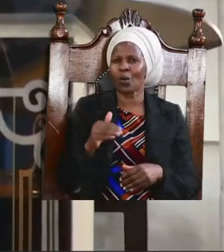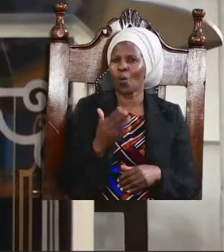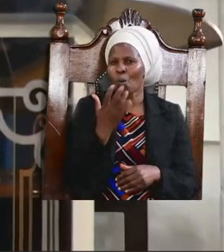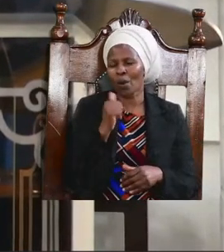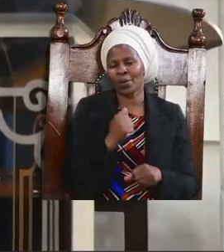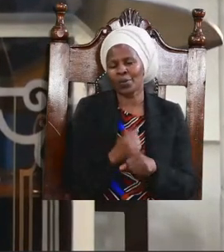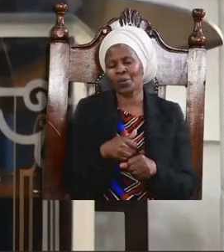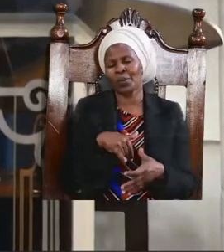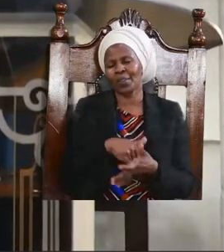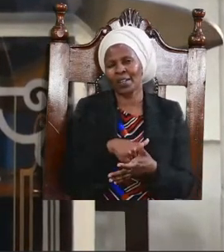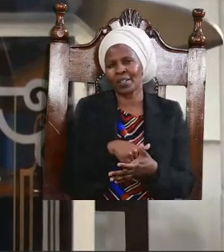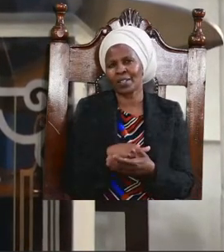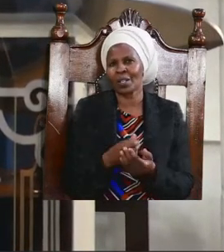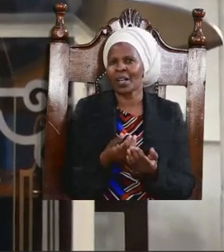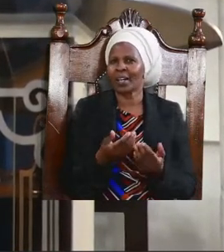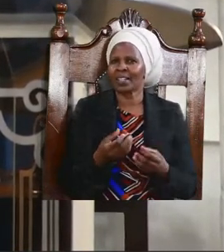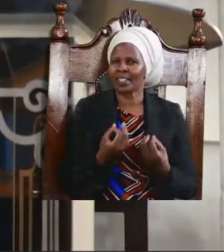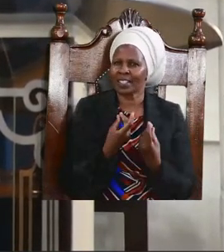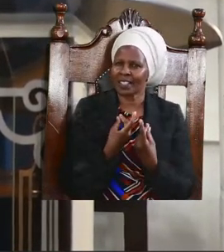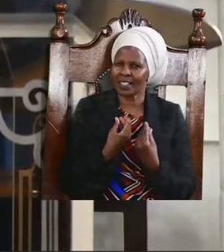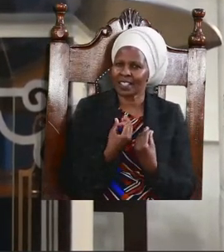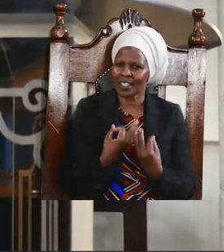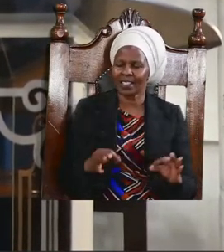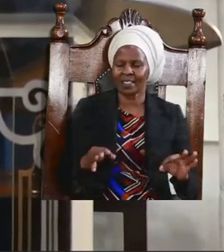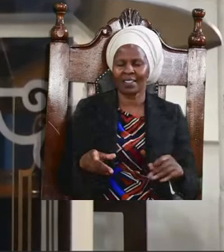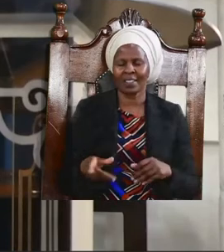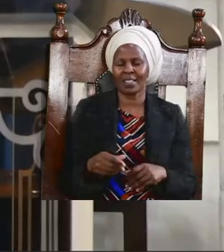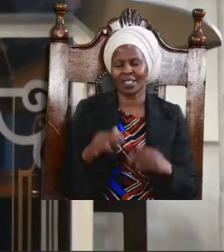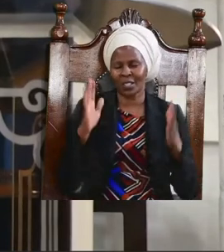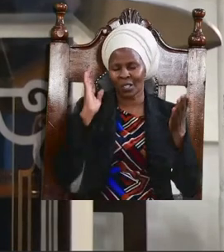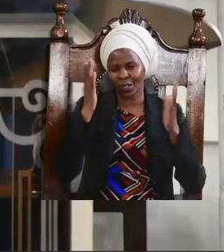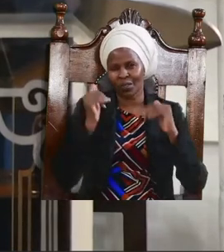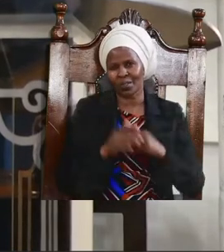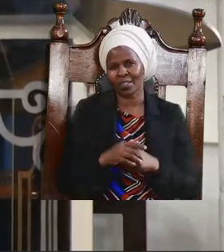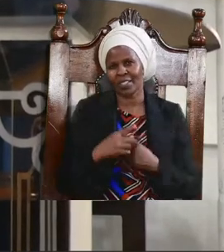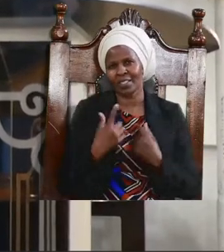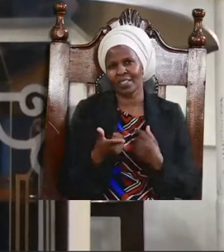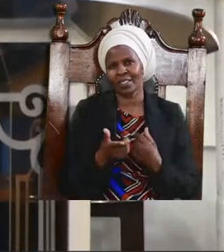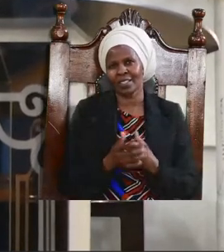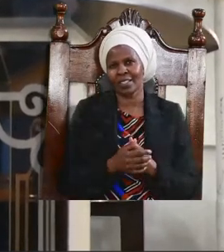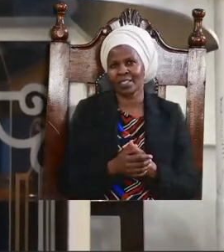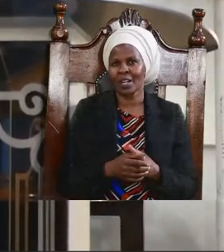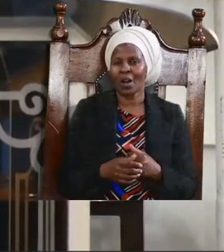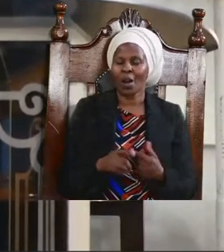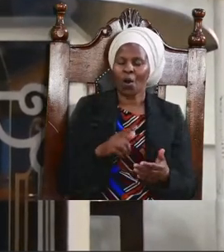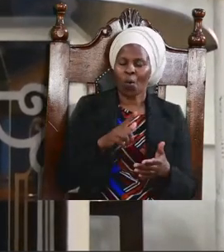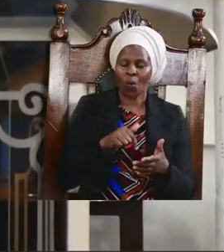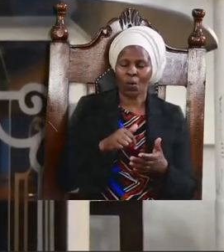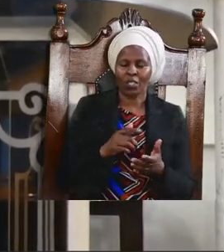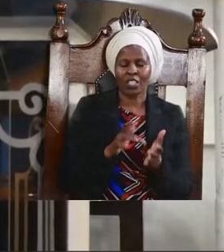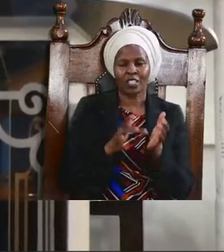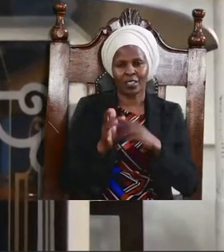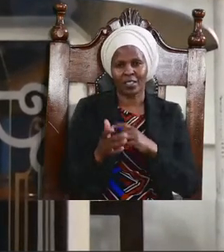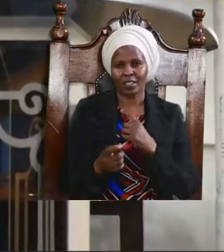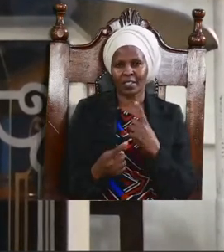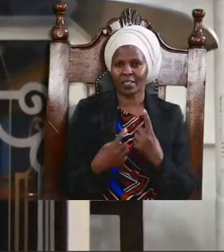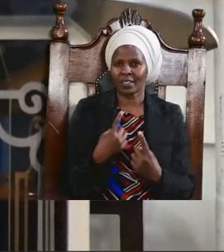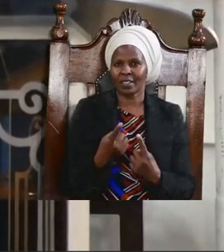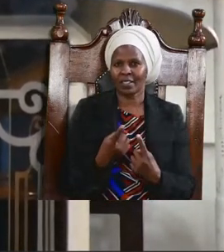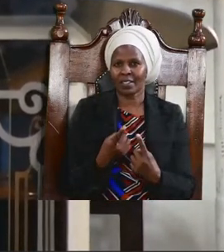nini kumfungua mwanapunda? Wakawaambia, kama Yesu alivyoagiza.